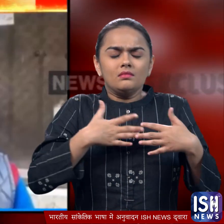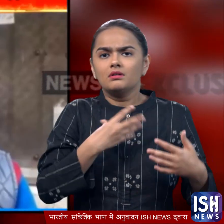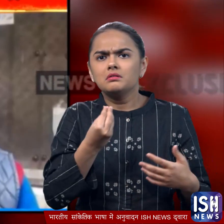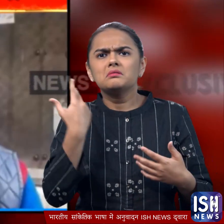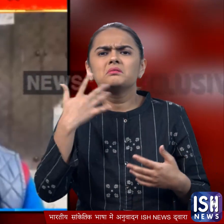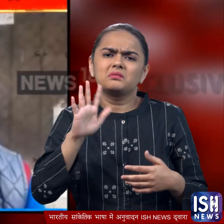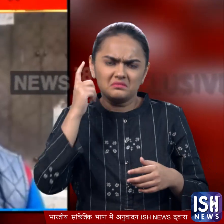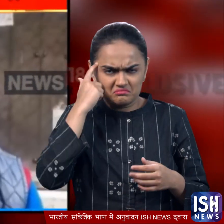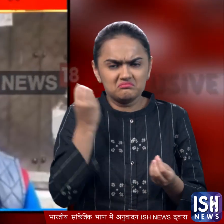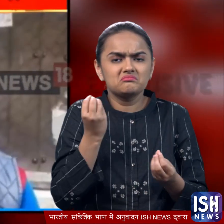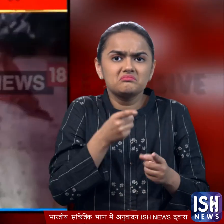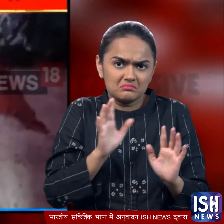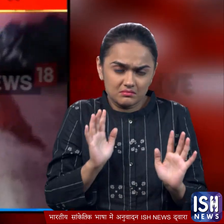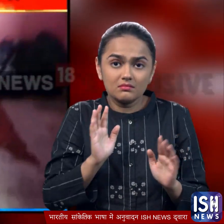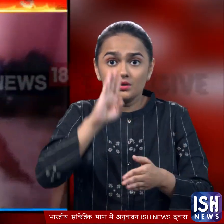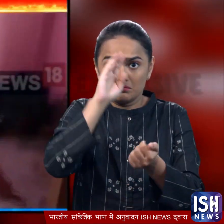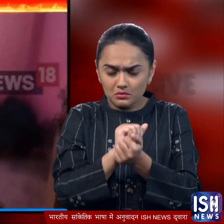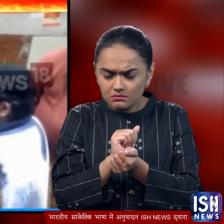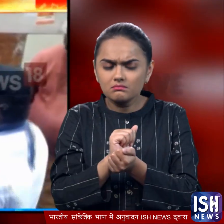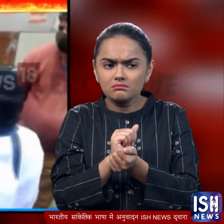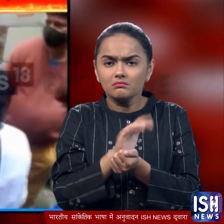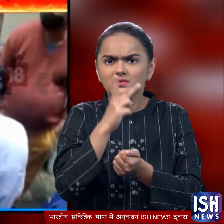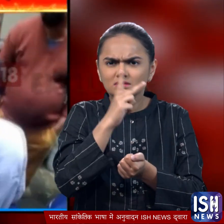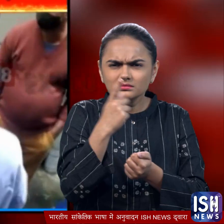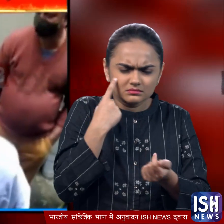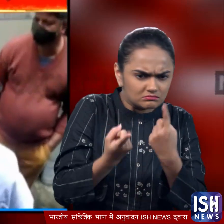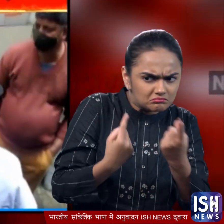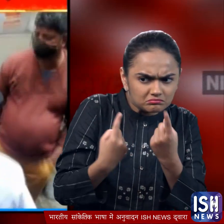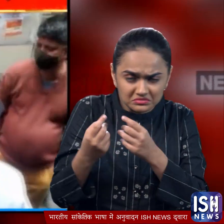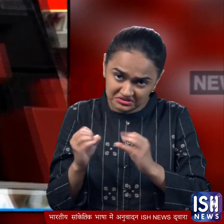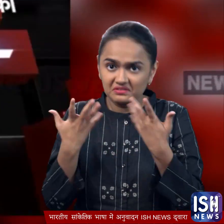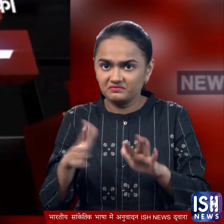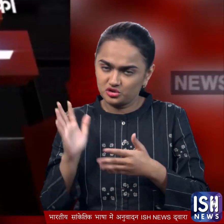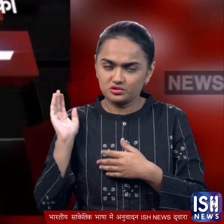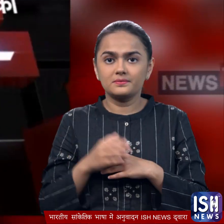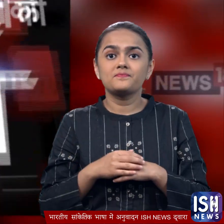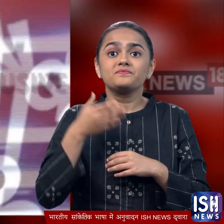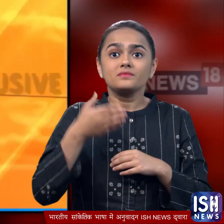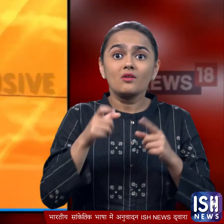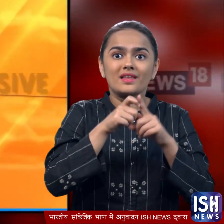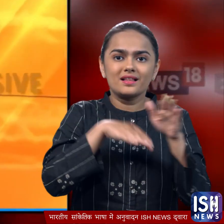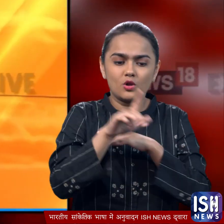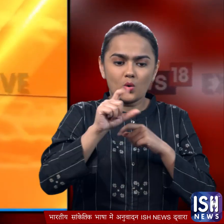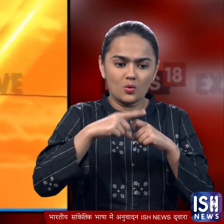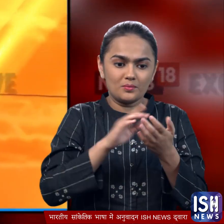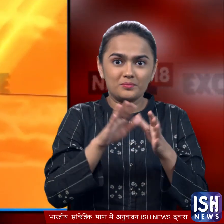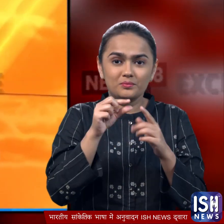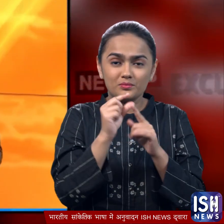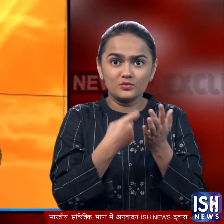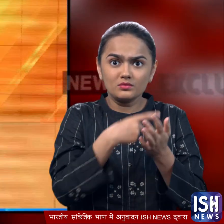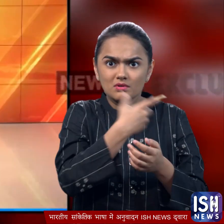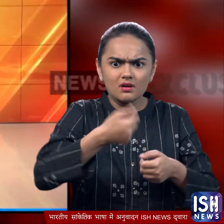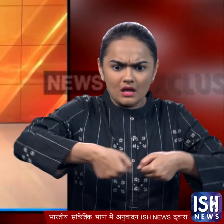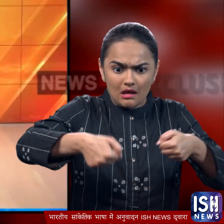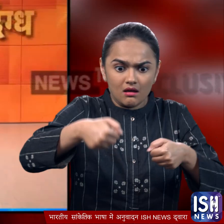हालात देख के लगता है कि ये दम घुटने की वजह से। वहीं पुलिस ने इस मामले के सभी पहलुओं पर जांच शुरू कर दी। दिल्ली के त्रिलोकपुरी इलाके में संदिग्ध बैग